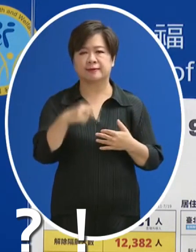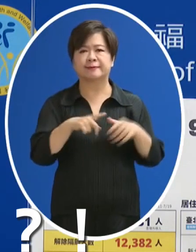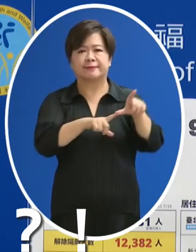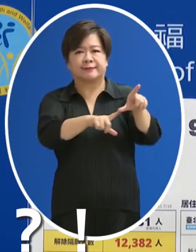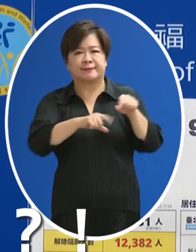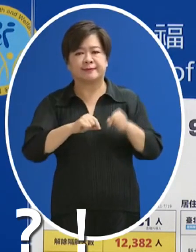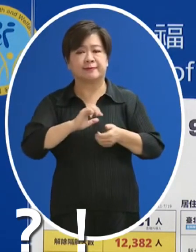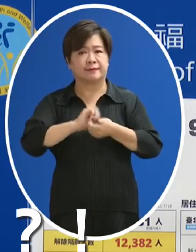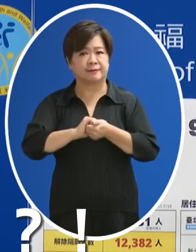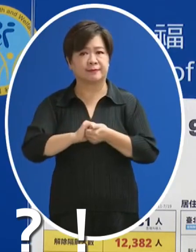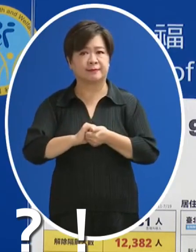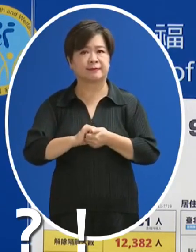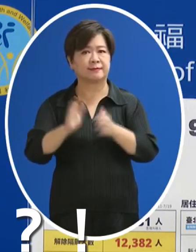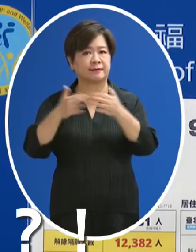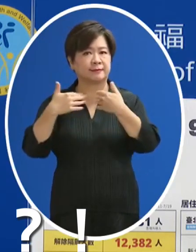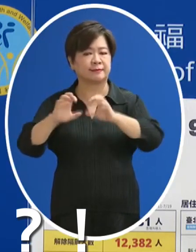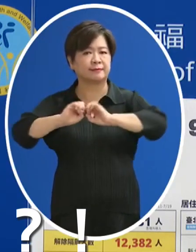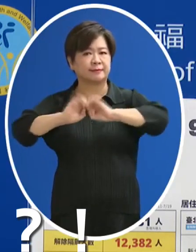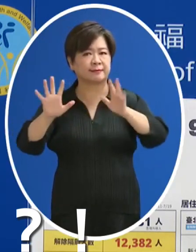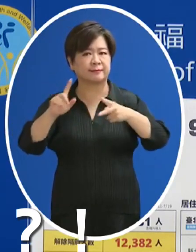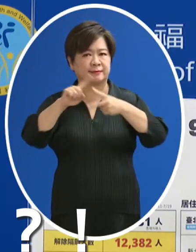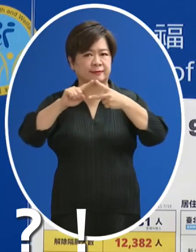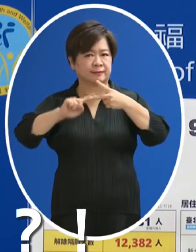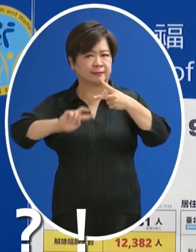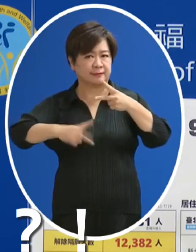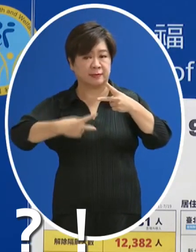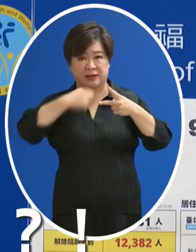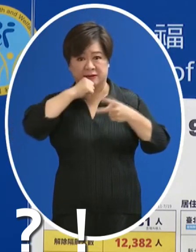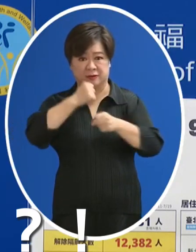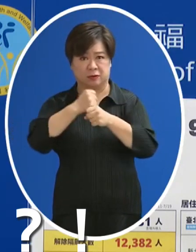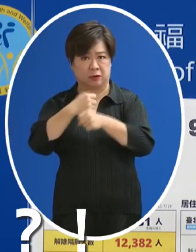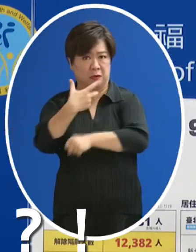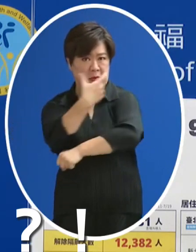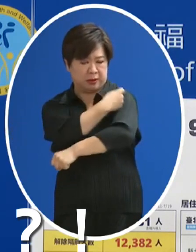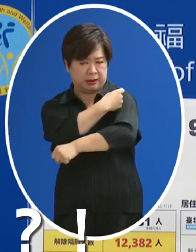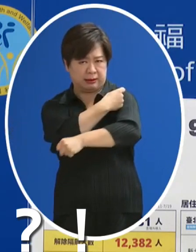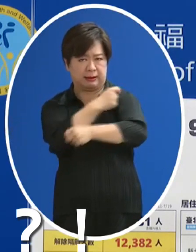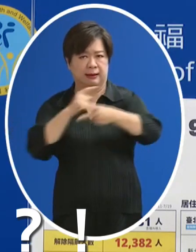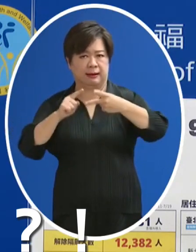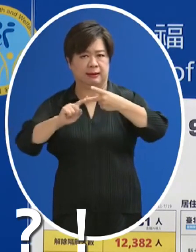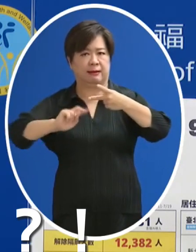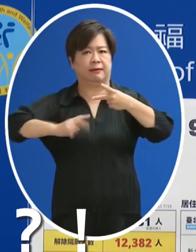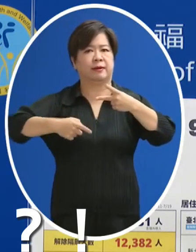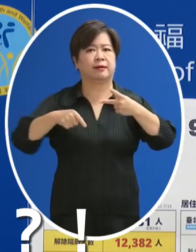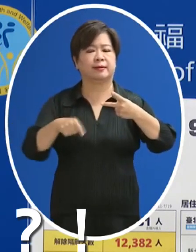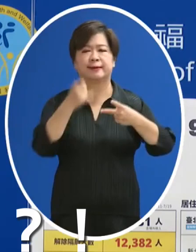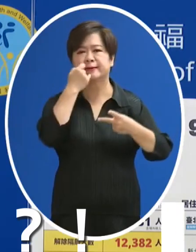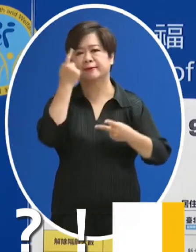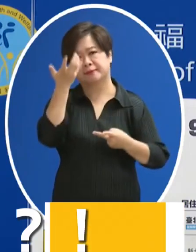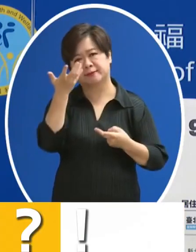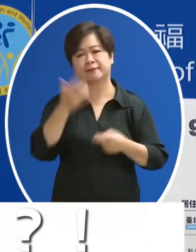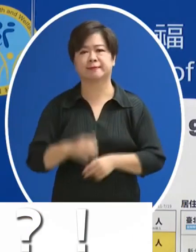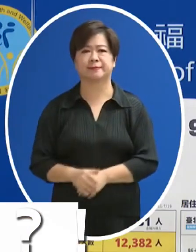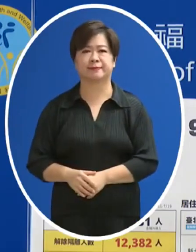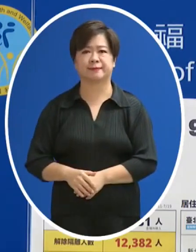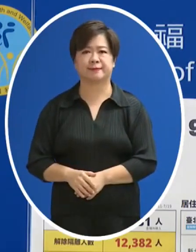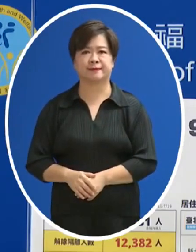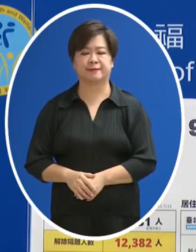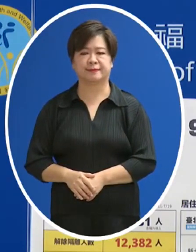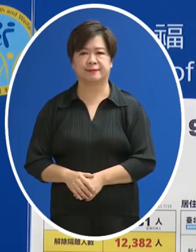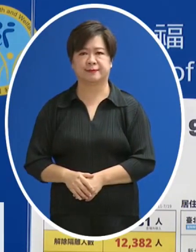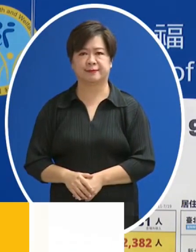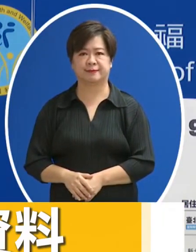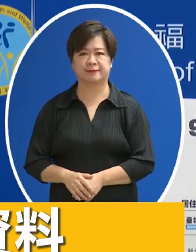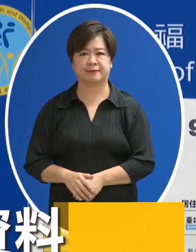果决定是不是适合做混跟国产疫苗跟其他厂牌疫苗的混打的模式。所以我想这是